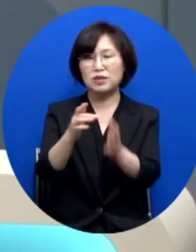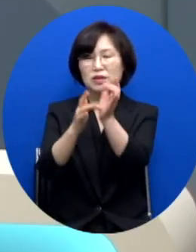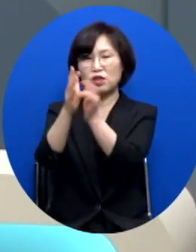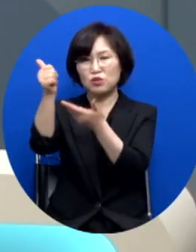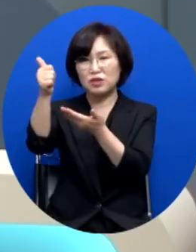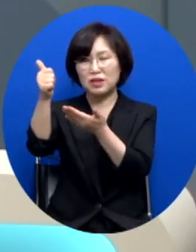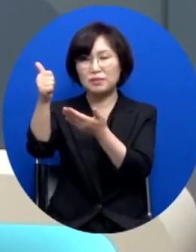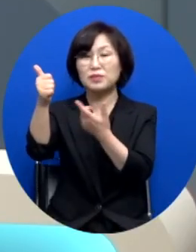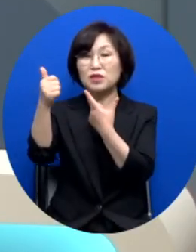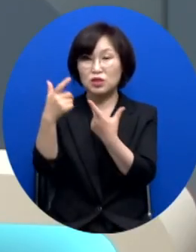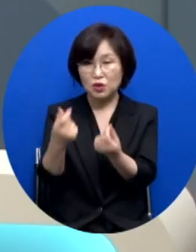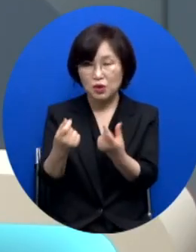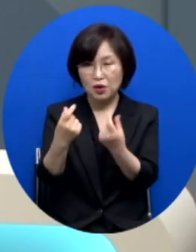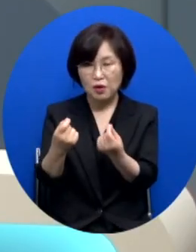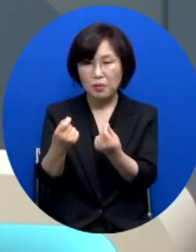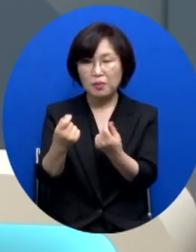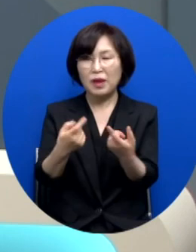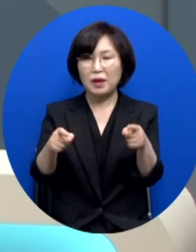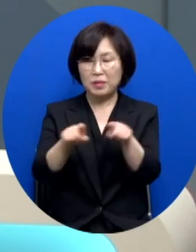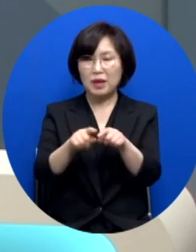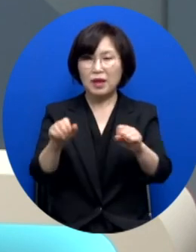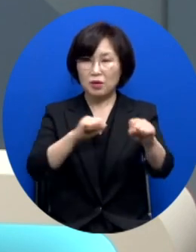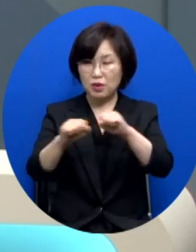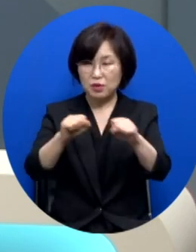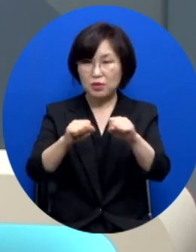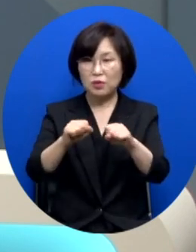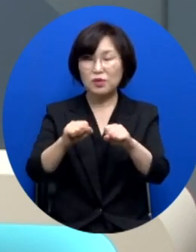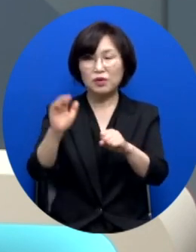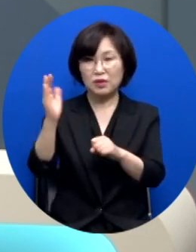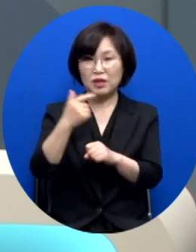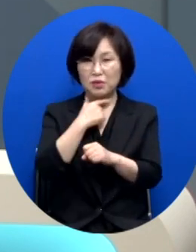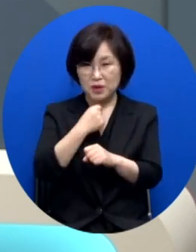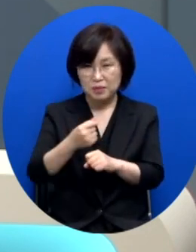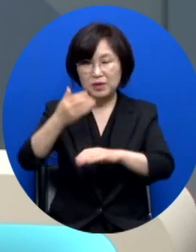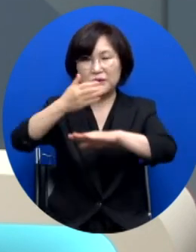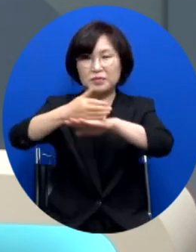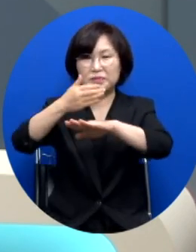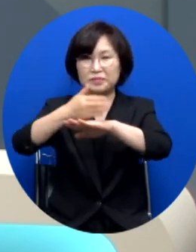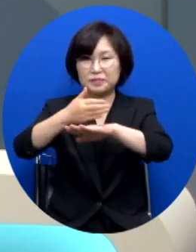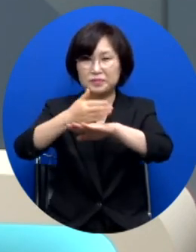섬기는 귀한 사역 위에 함께 기도하겠습니다. 오늘 말씀 감사합니다. 감사합니다.